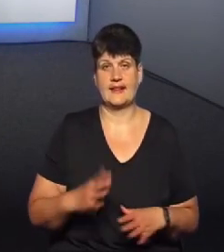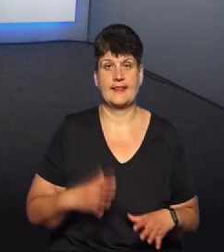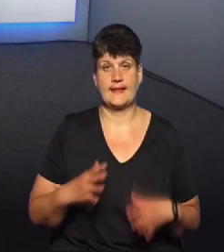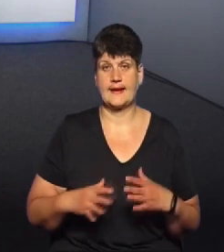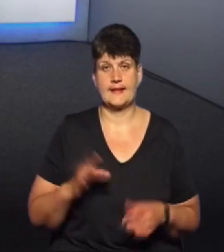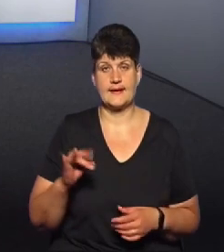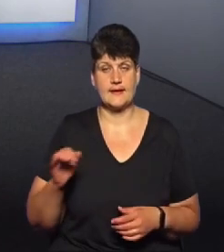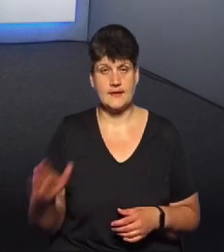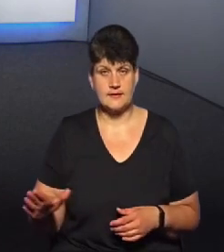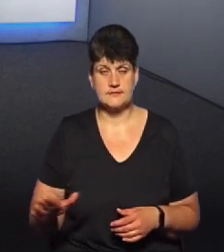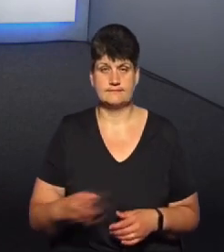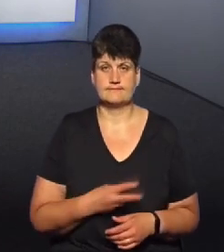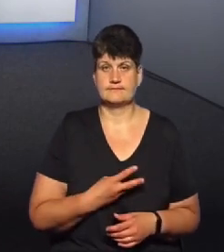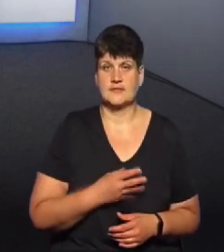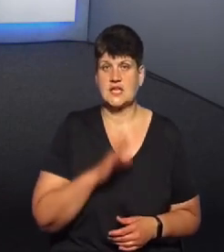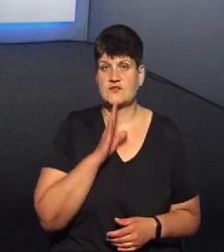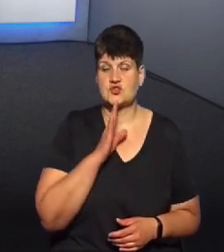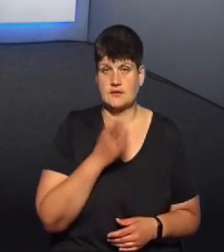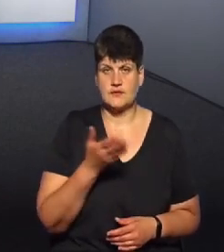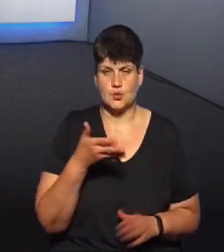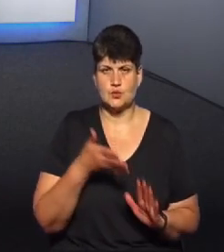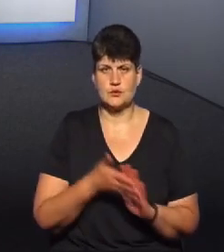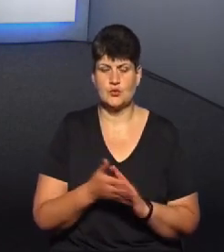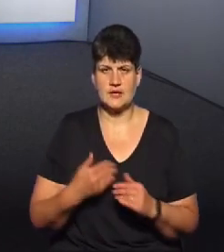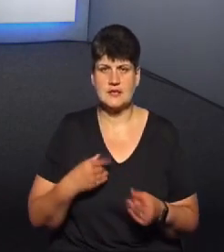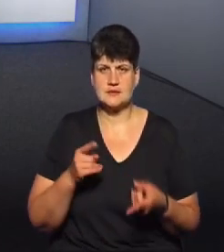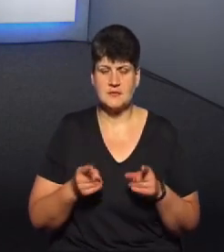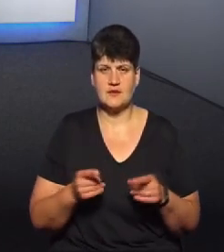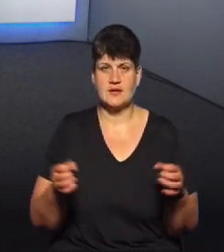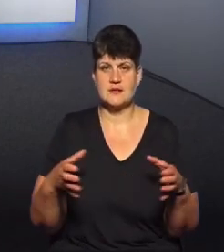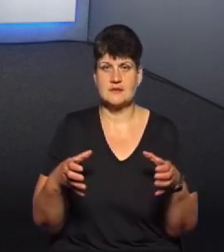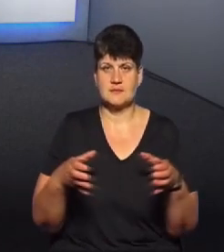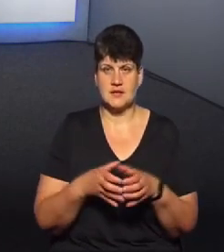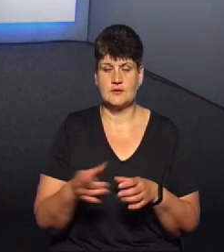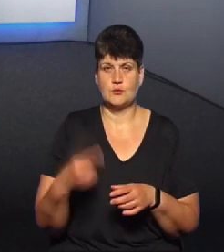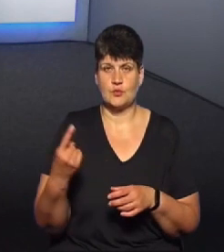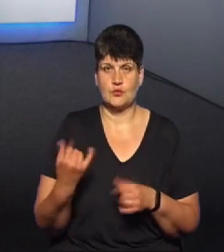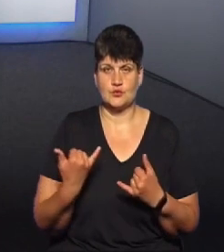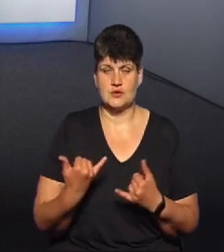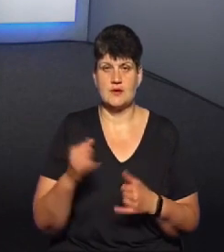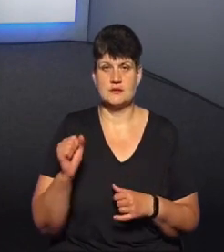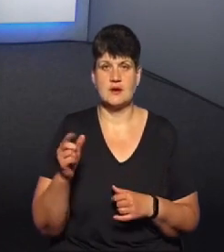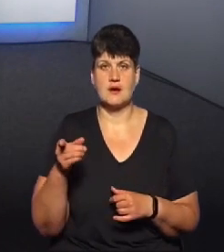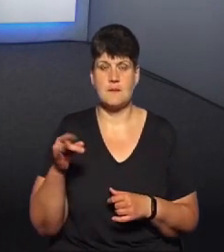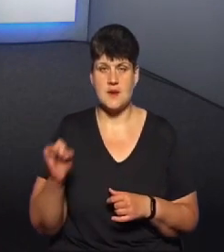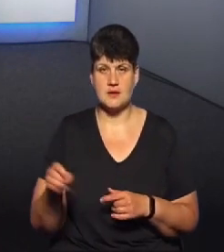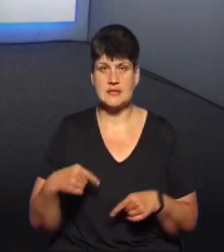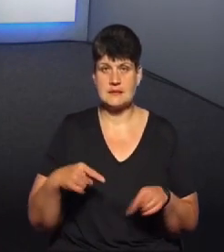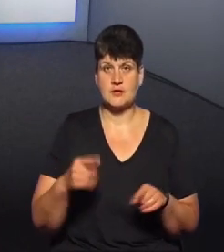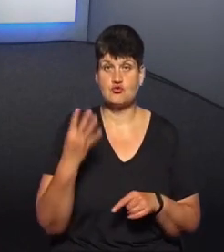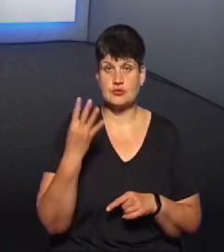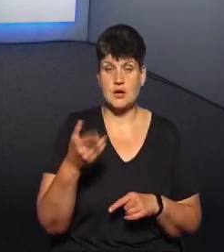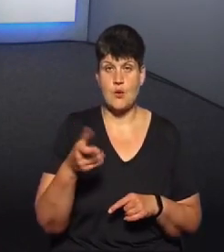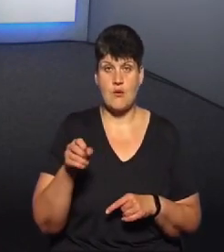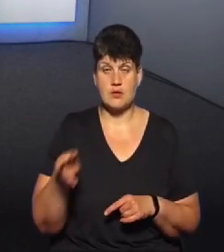дівчат. Щоб ви розуміли, в нас справжня збірна Тернопільської області. Сьогодні Анастасія Гримак забила 4 голи.